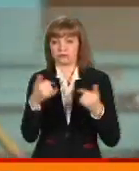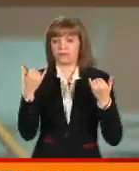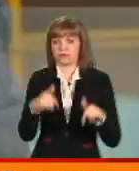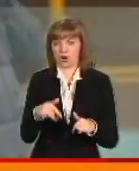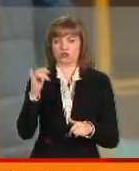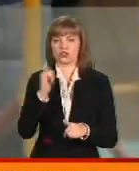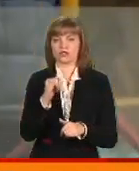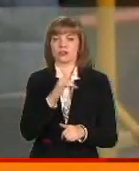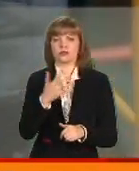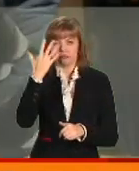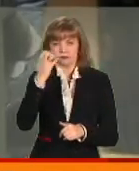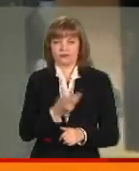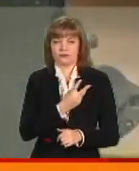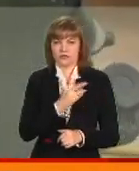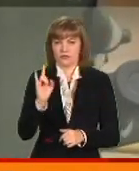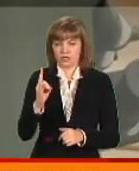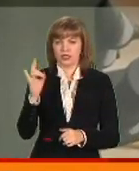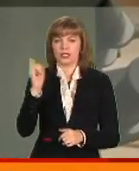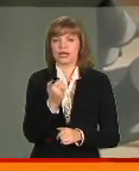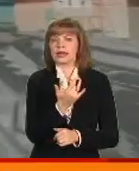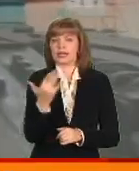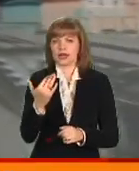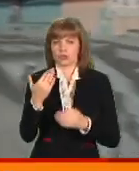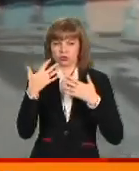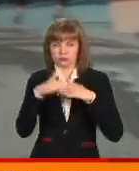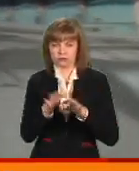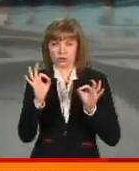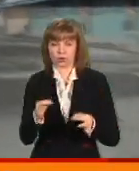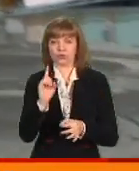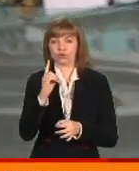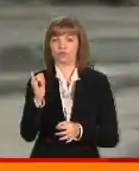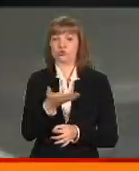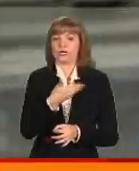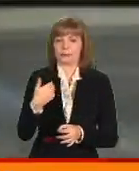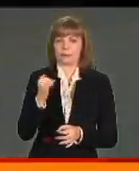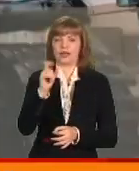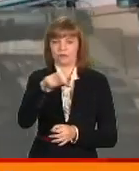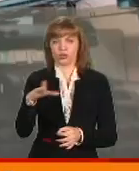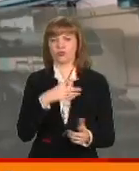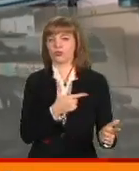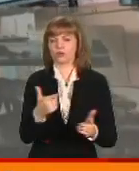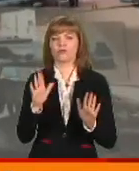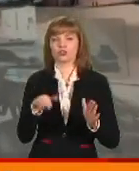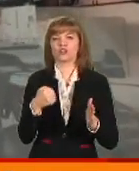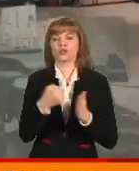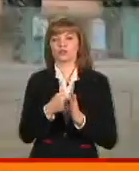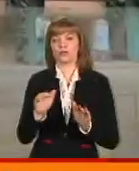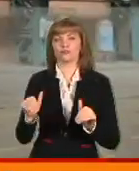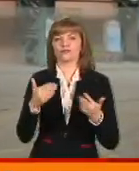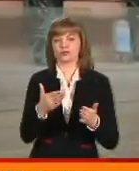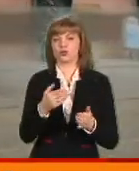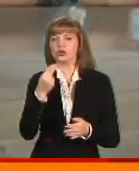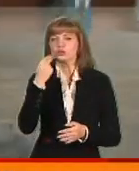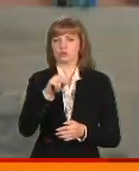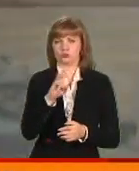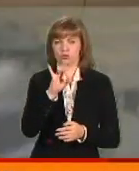і заповзятістю непересічного підлітка, і кількістю розрахунків. Адже і ми, і вони були готові лише до представлення